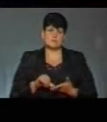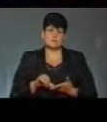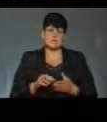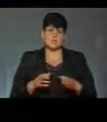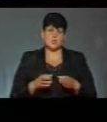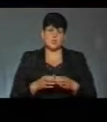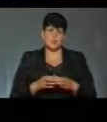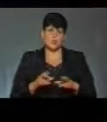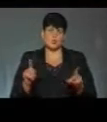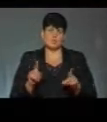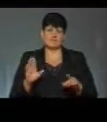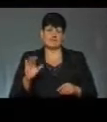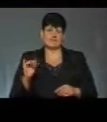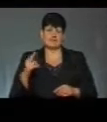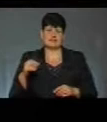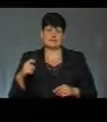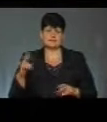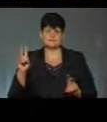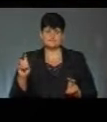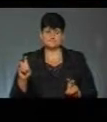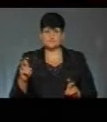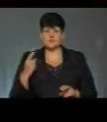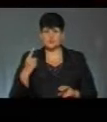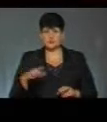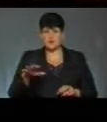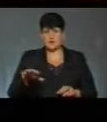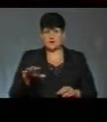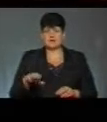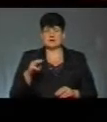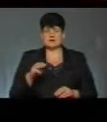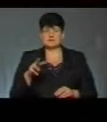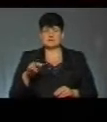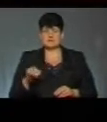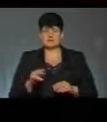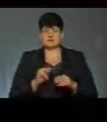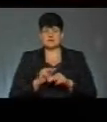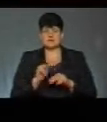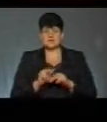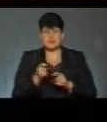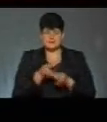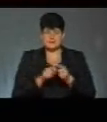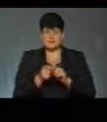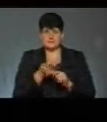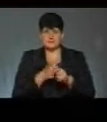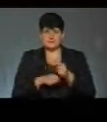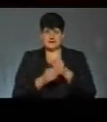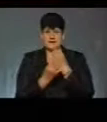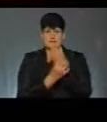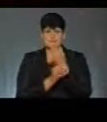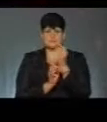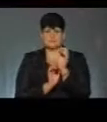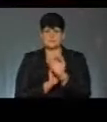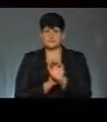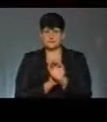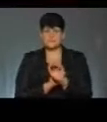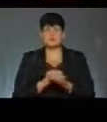гурт «Видих». На одній з локацій Наталія Місюра навчає дітей плести браслети зі стрічок. За цим